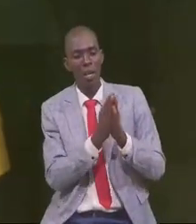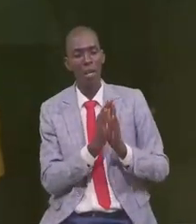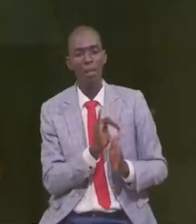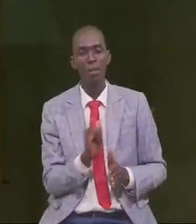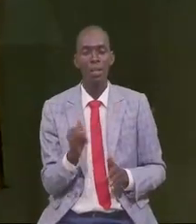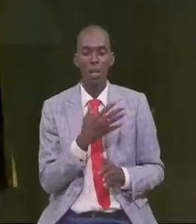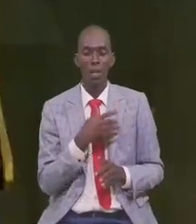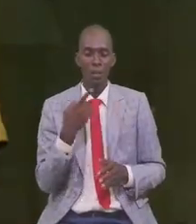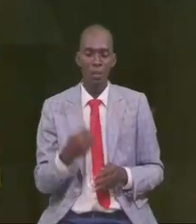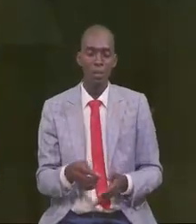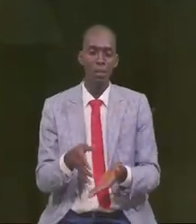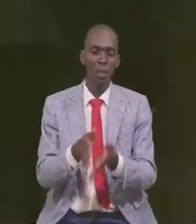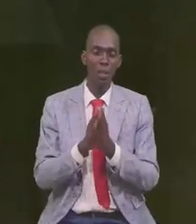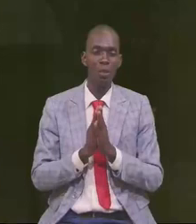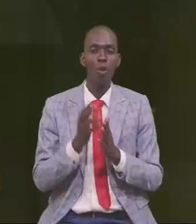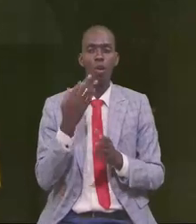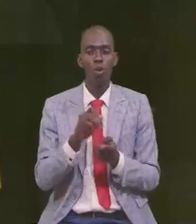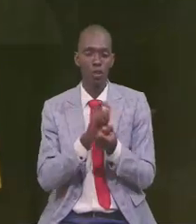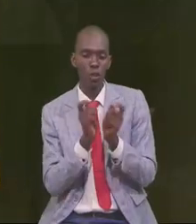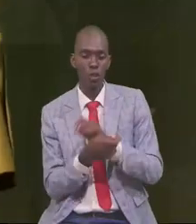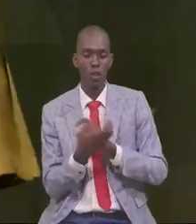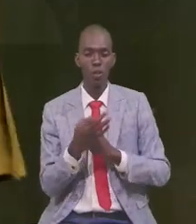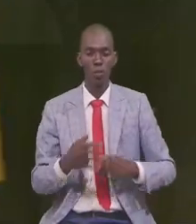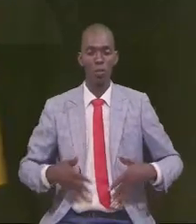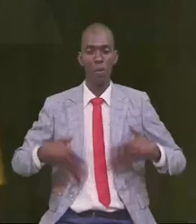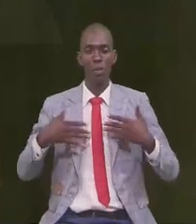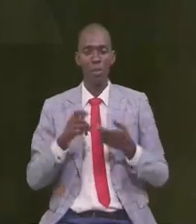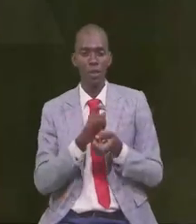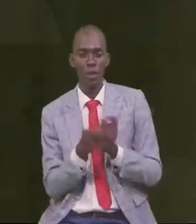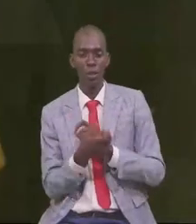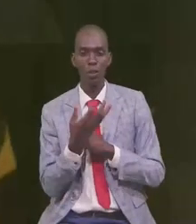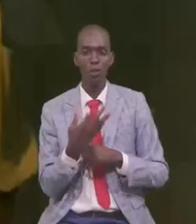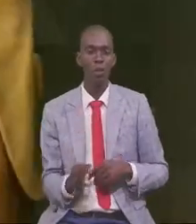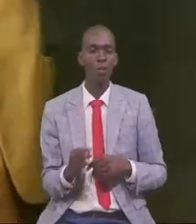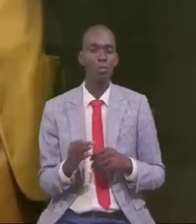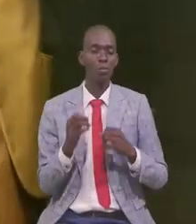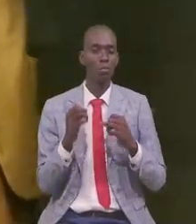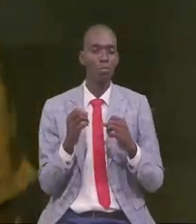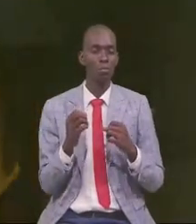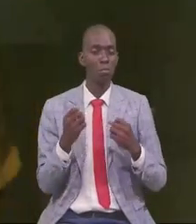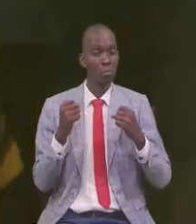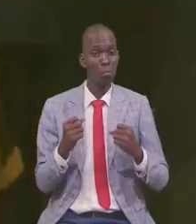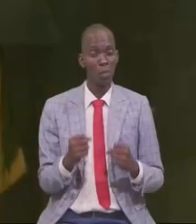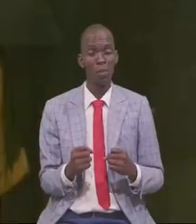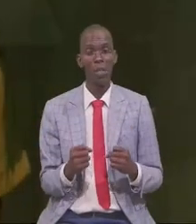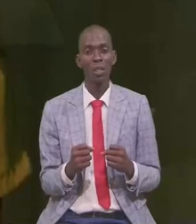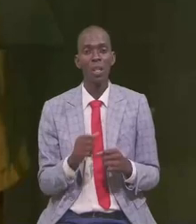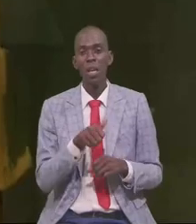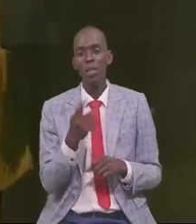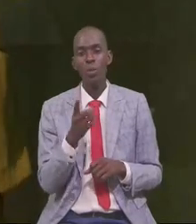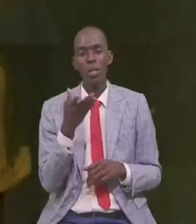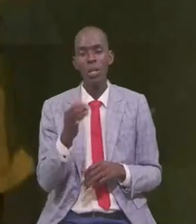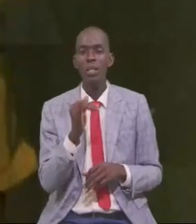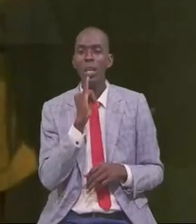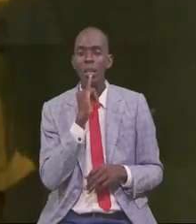sans demander un changement de vie, un changement de cœur. Partout, il y a la foi. Une foi active. Partout,